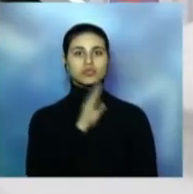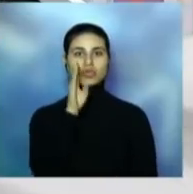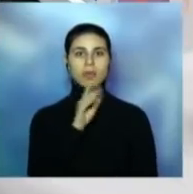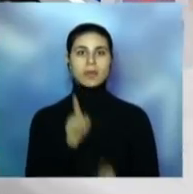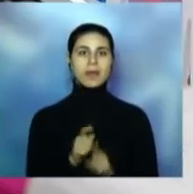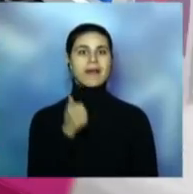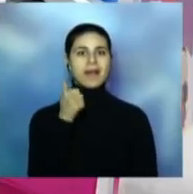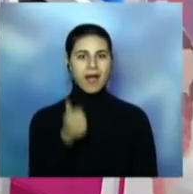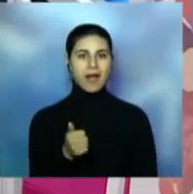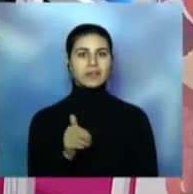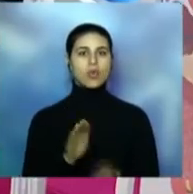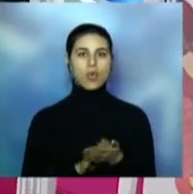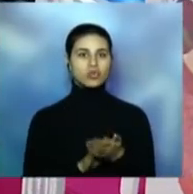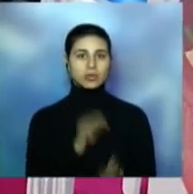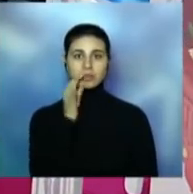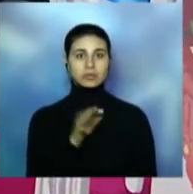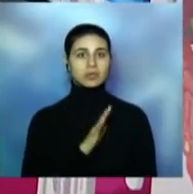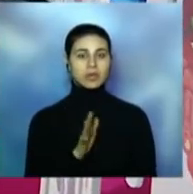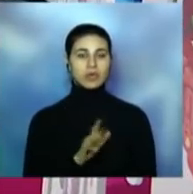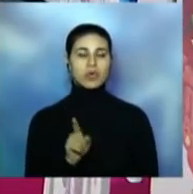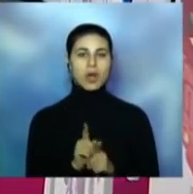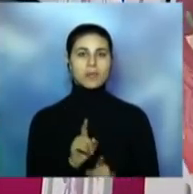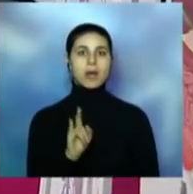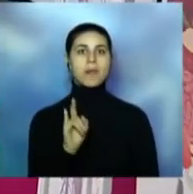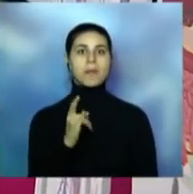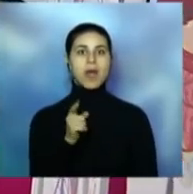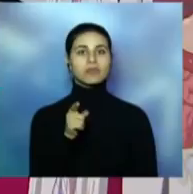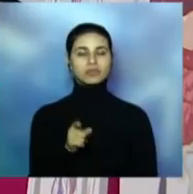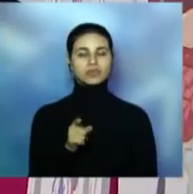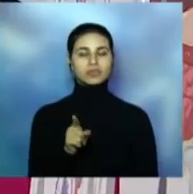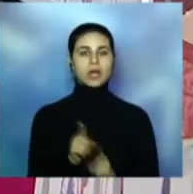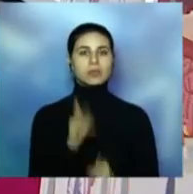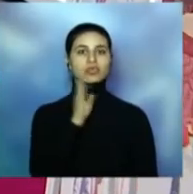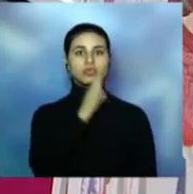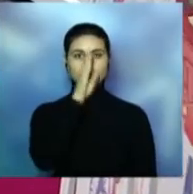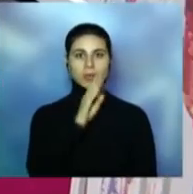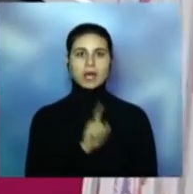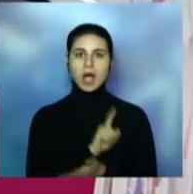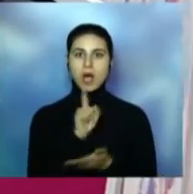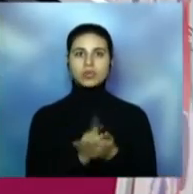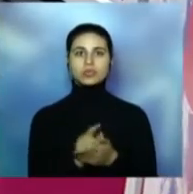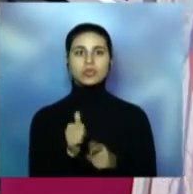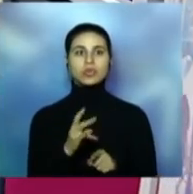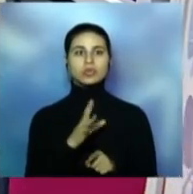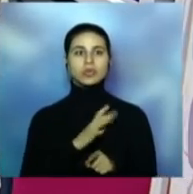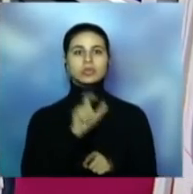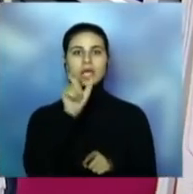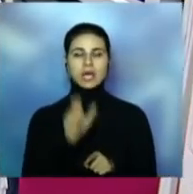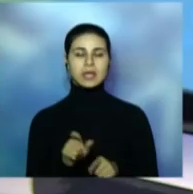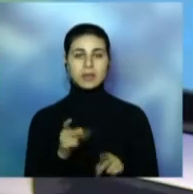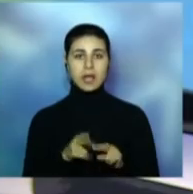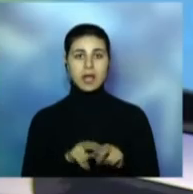არ შეუქიათ და ბავშვისთვის მშობელი არის სუპერ ეგოს ჩამოყალიბებაში ანუ იდეალური მეს როგორი უნდა იყოს ადამიანი